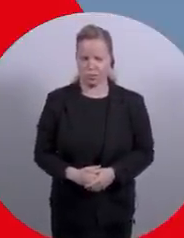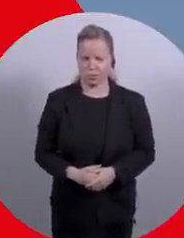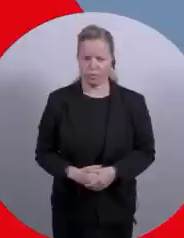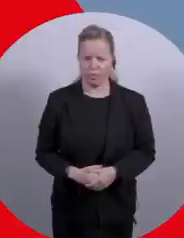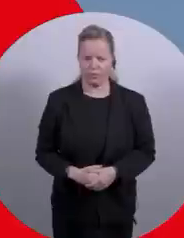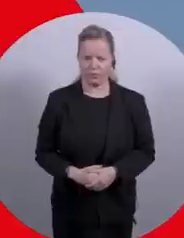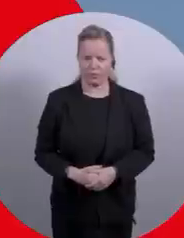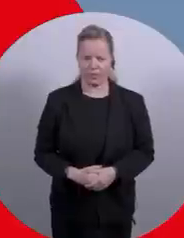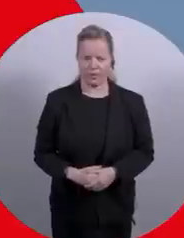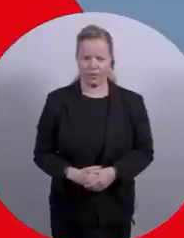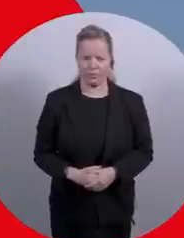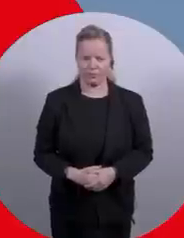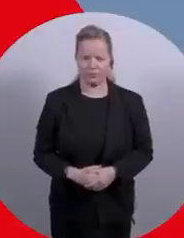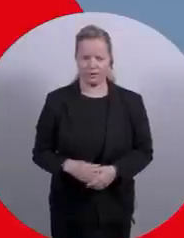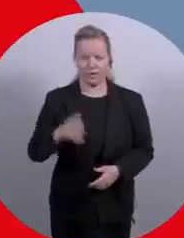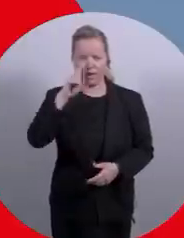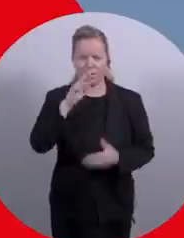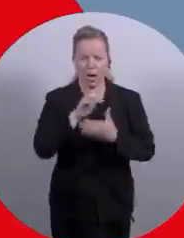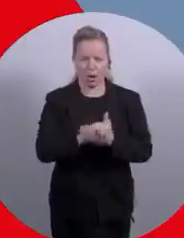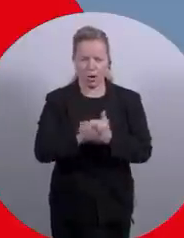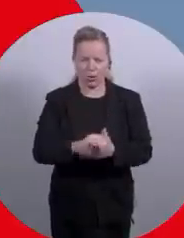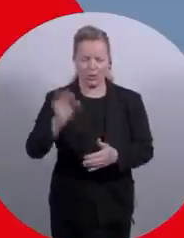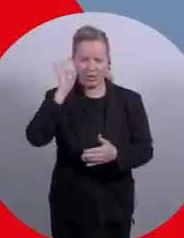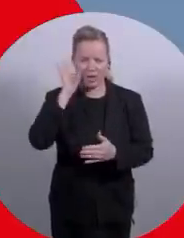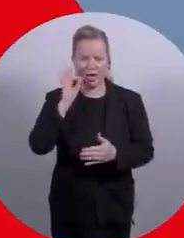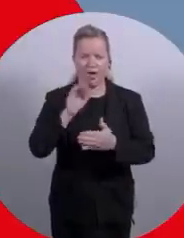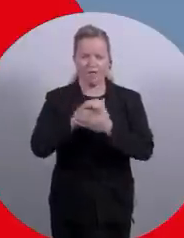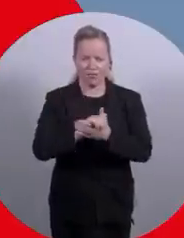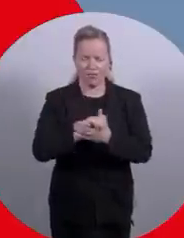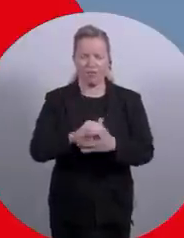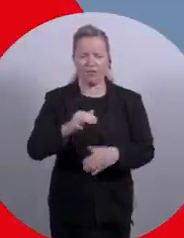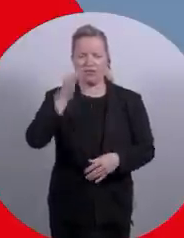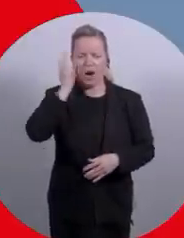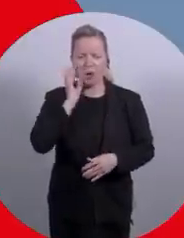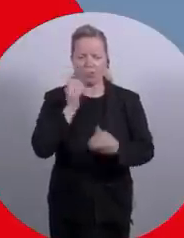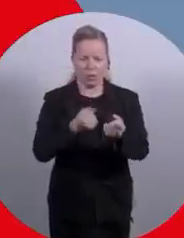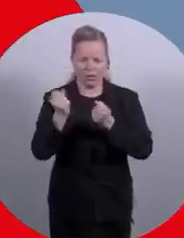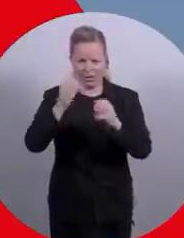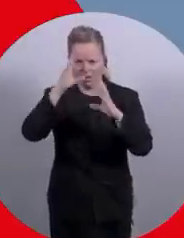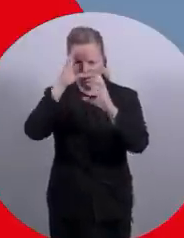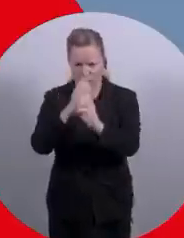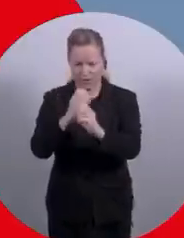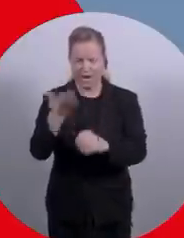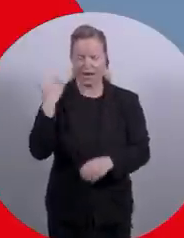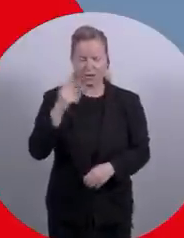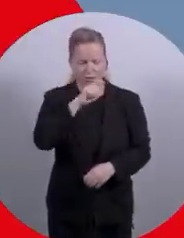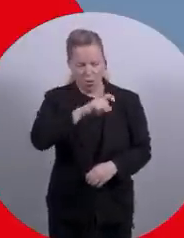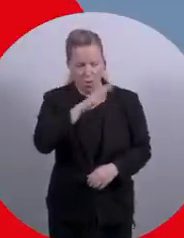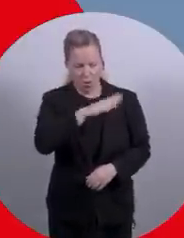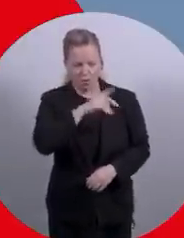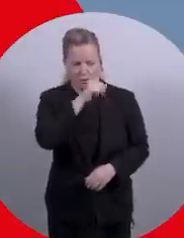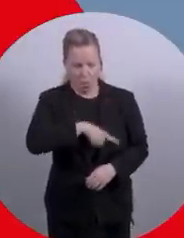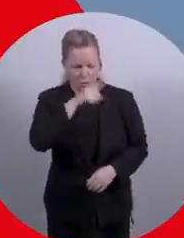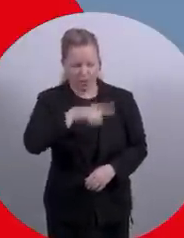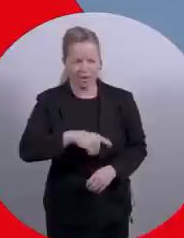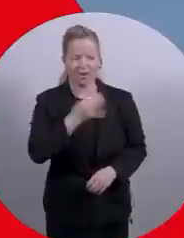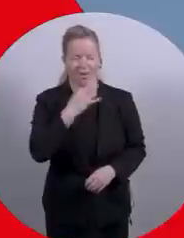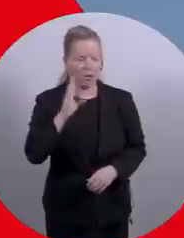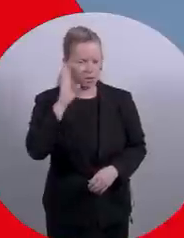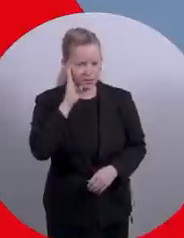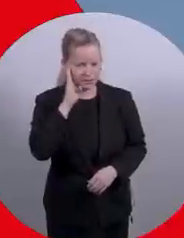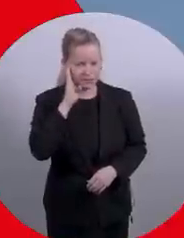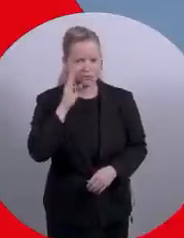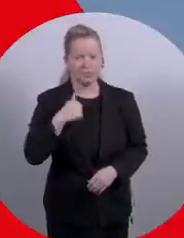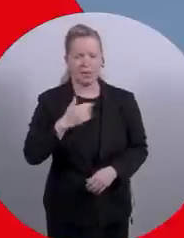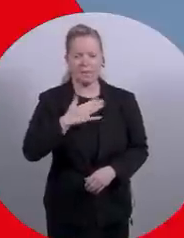liebe Genossinnen die Frauenpolitik in den Fokus ich habe sehr genau zugehört in den letzten Wochen in den letzten Monaten und ich werde Andreas